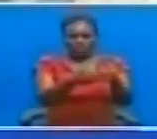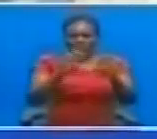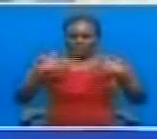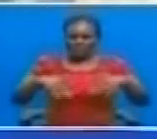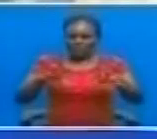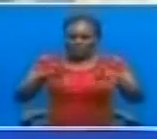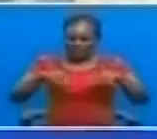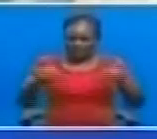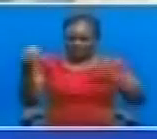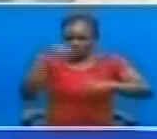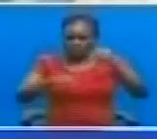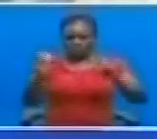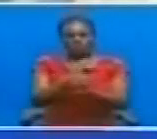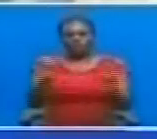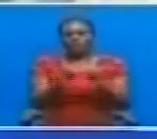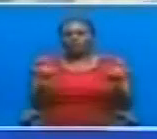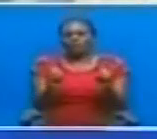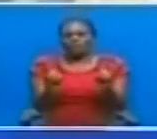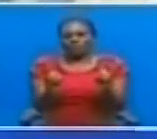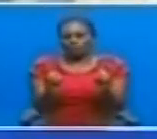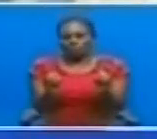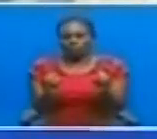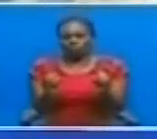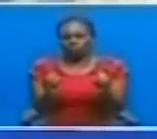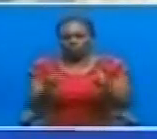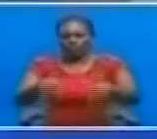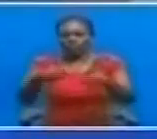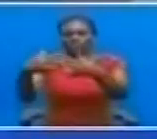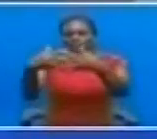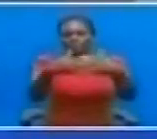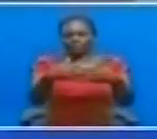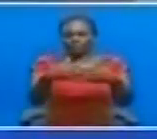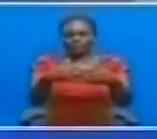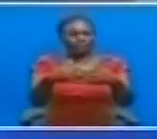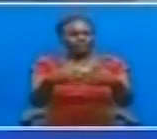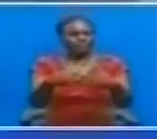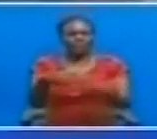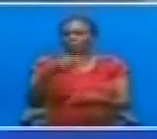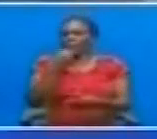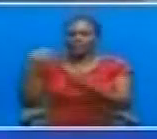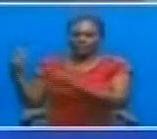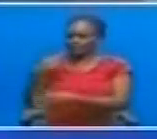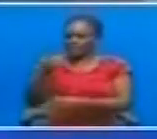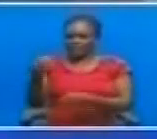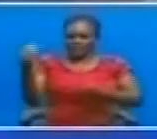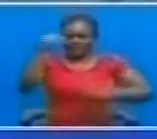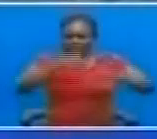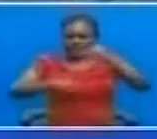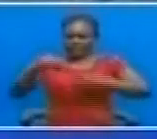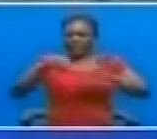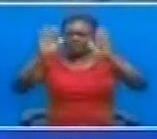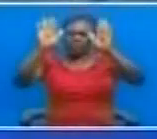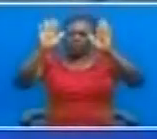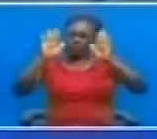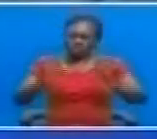watakataliwa, watakuwa ni kama wamepatia Amerika talaka. Maina anasema hatua ya uchaguzi ni muhimu